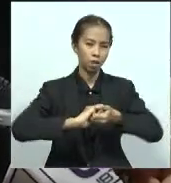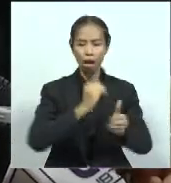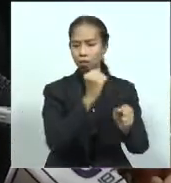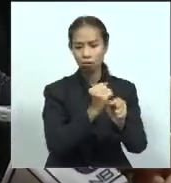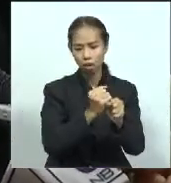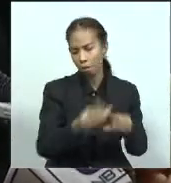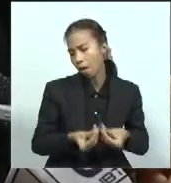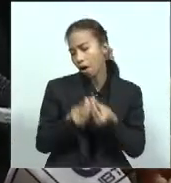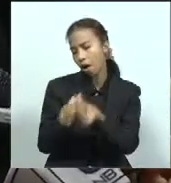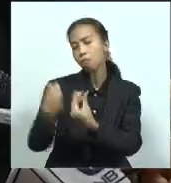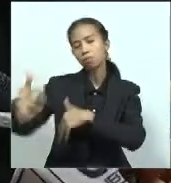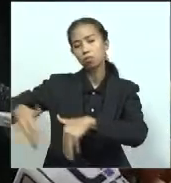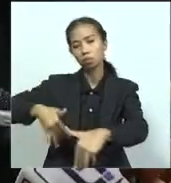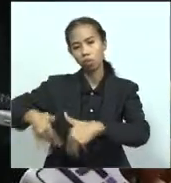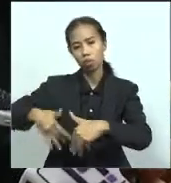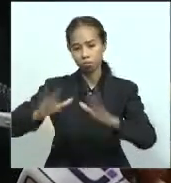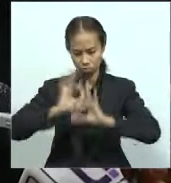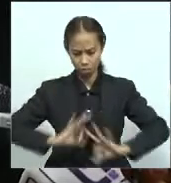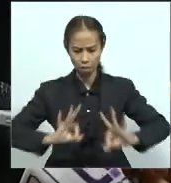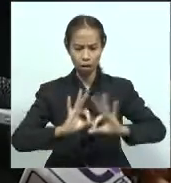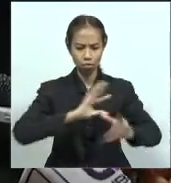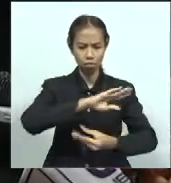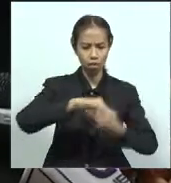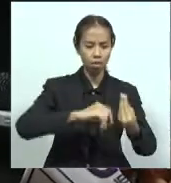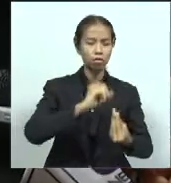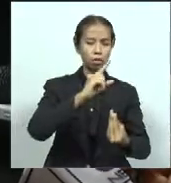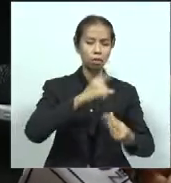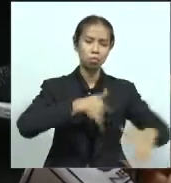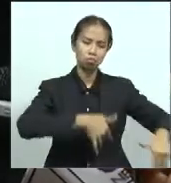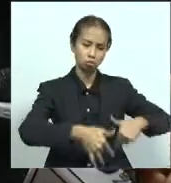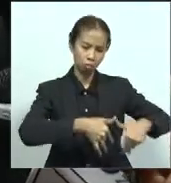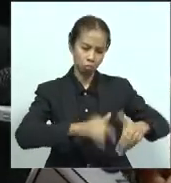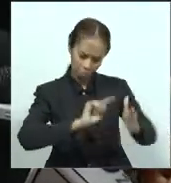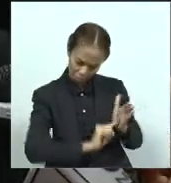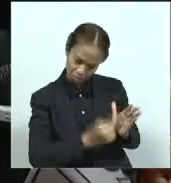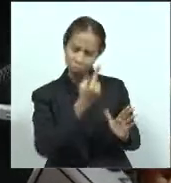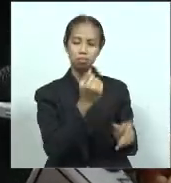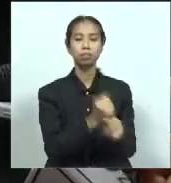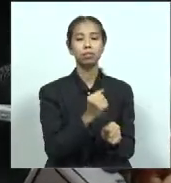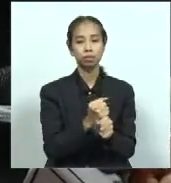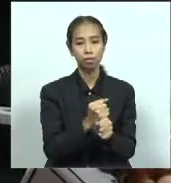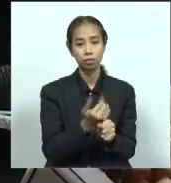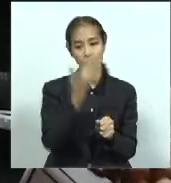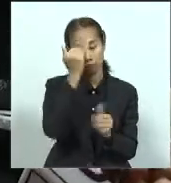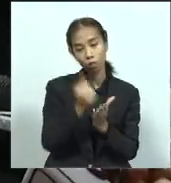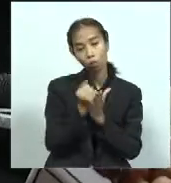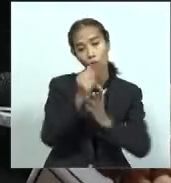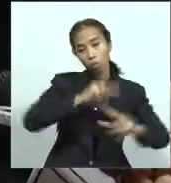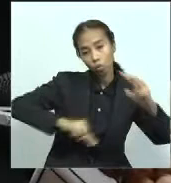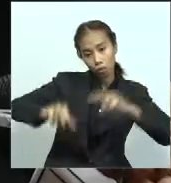ชาชนแน่นอนโดยเฉพาะอย่างยิ่งเศรษฐกิจฐานรากเนี่ยต้องเริ่มตั้งแต่วันแรกเลยล่ะนะครับช่วยกันดูเศรษฐกิจฐานร